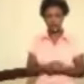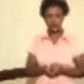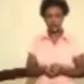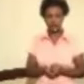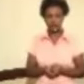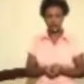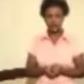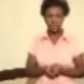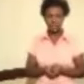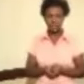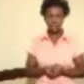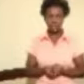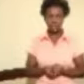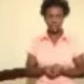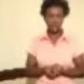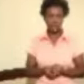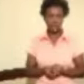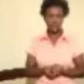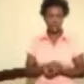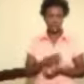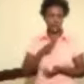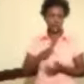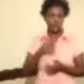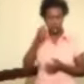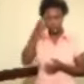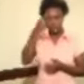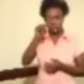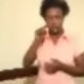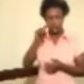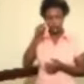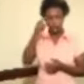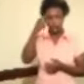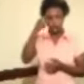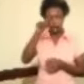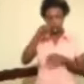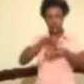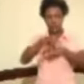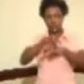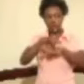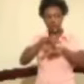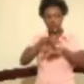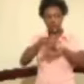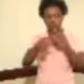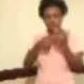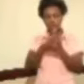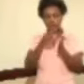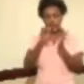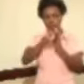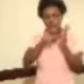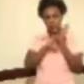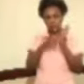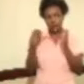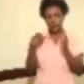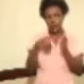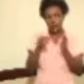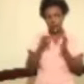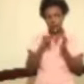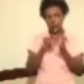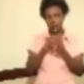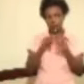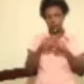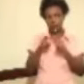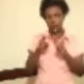Madame Maniga, s'il vous plaît. Bien, en ce qui concerne la propriété foncière en Haïti, nous connaissons que l'État est un grand propriétaire.